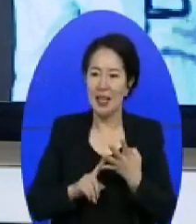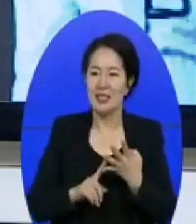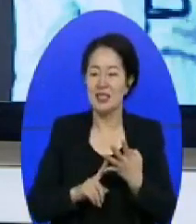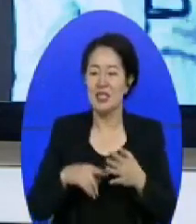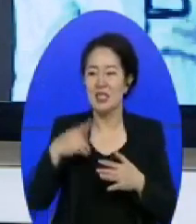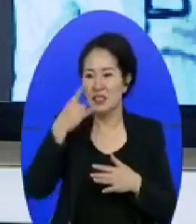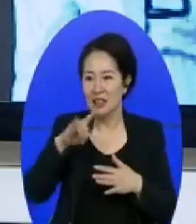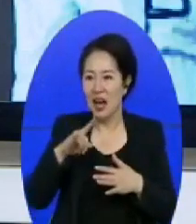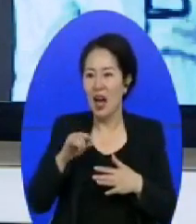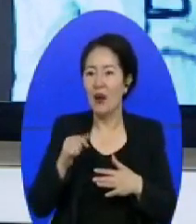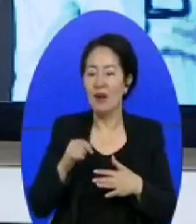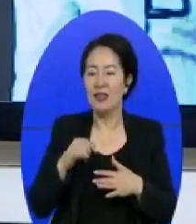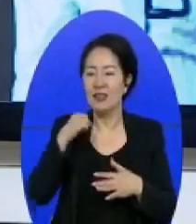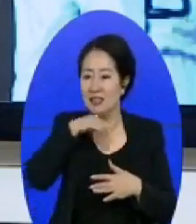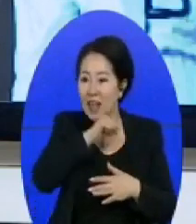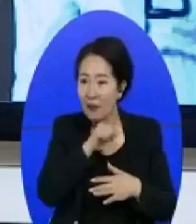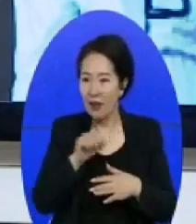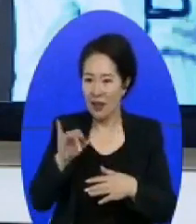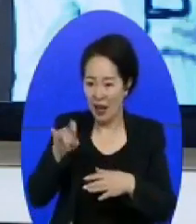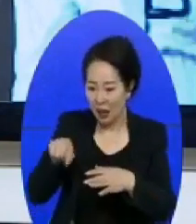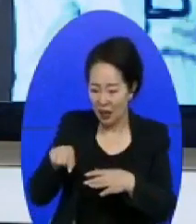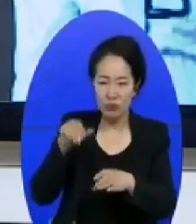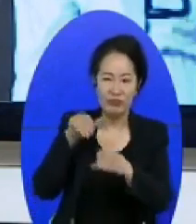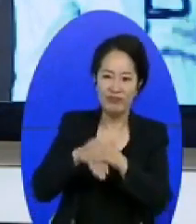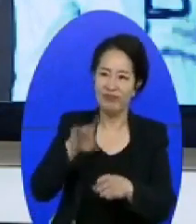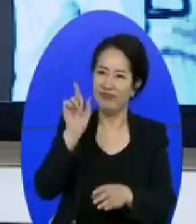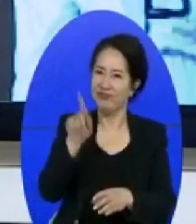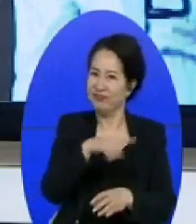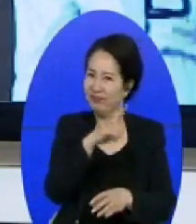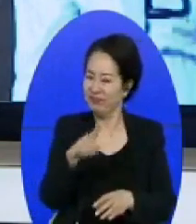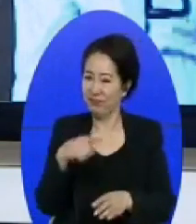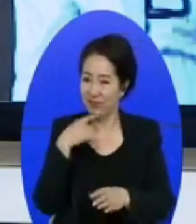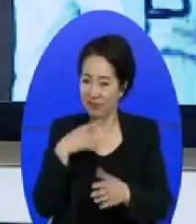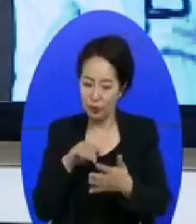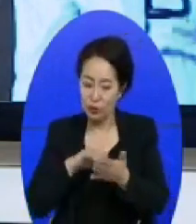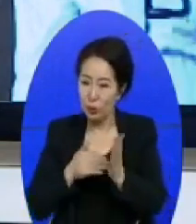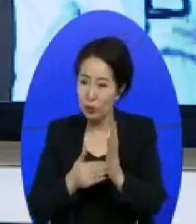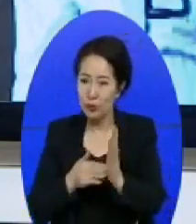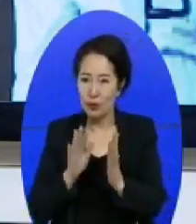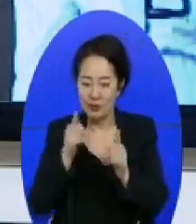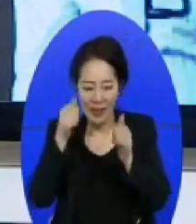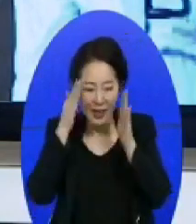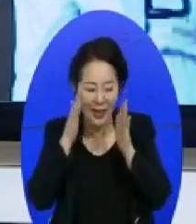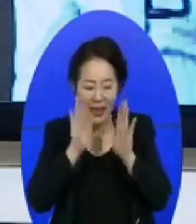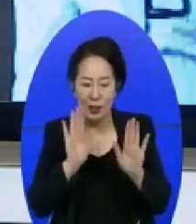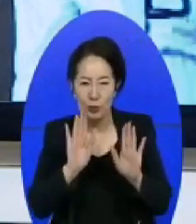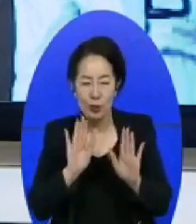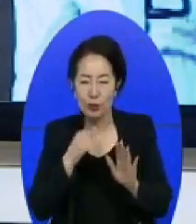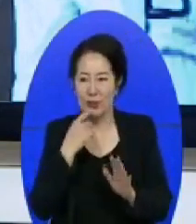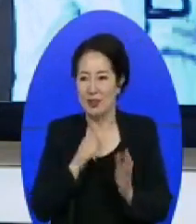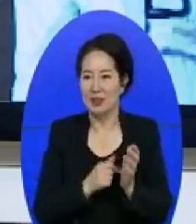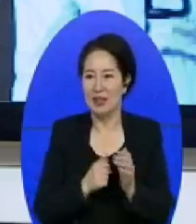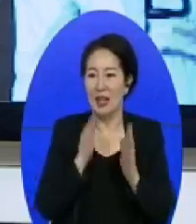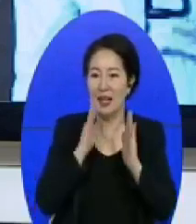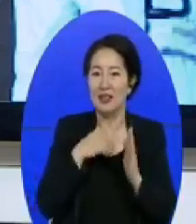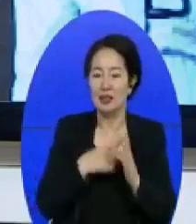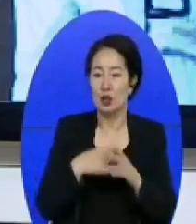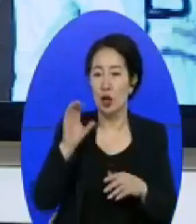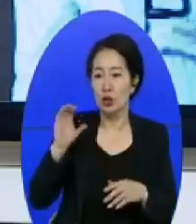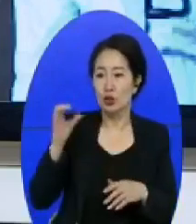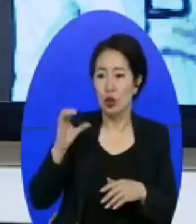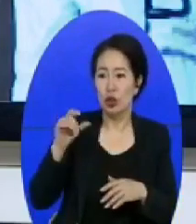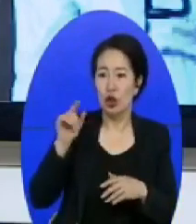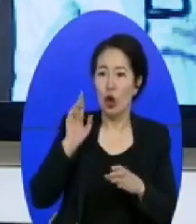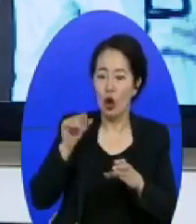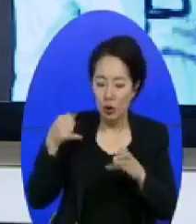одоо Тайван арал зэрэг улс орон газар нутгаар аялахаар төлөвлөсөн бол энэ төлөвлөгөөгөө эргэж харахыг уриаллаа. Өнөөдрийн байдлаар өмнөд Солонгос